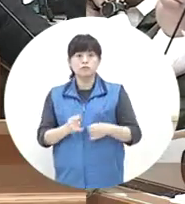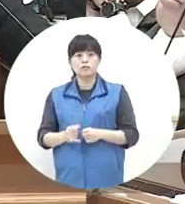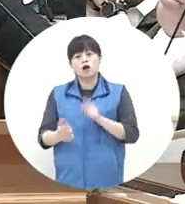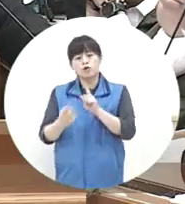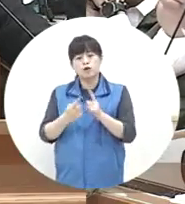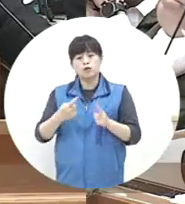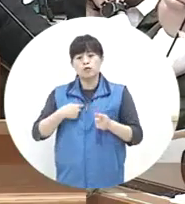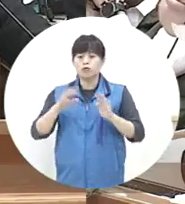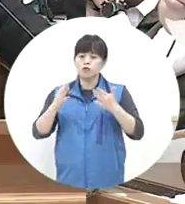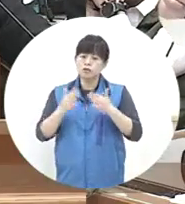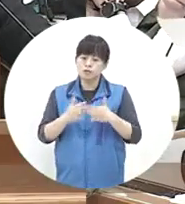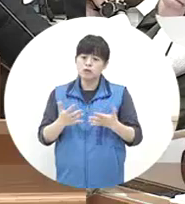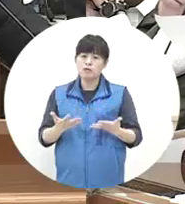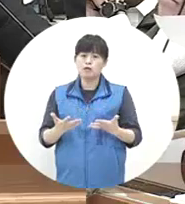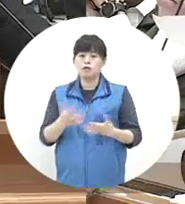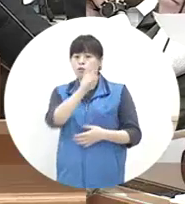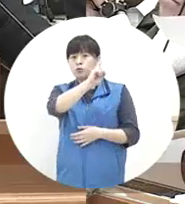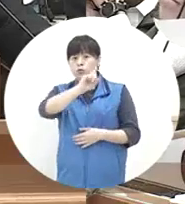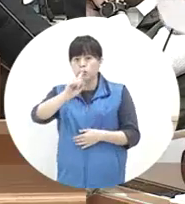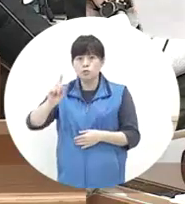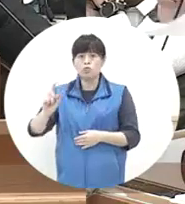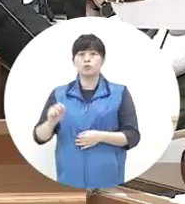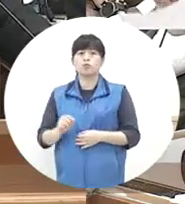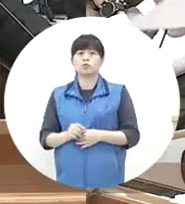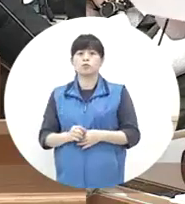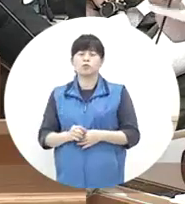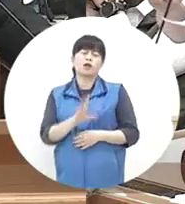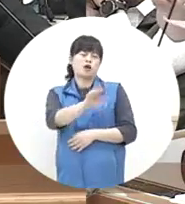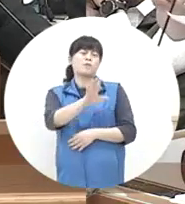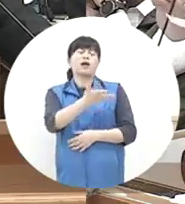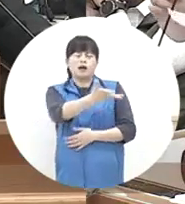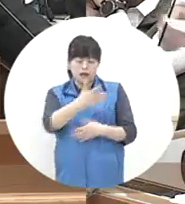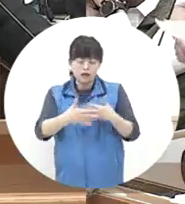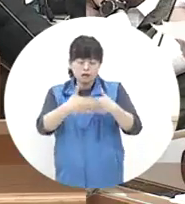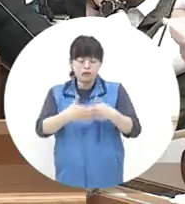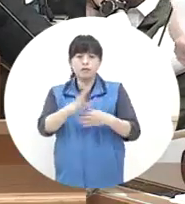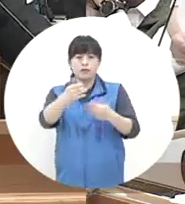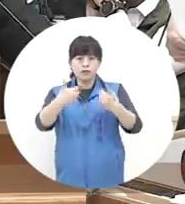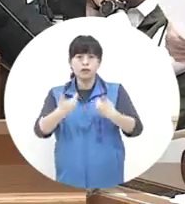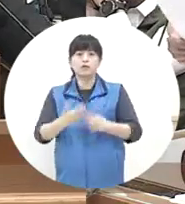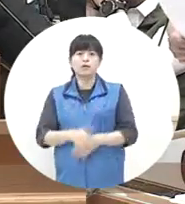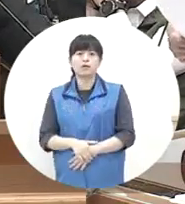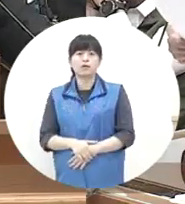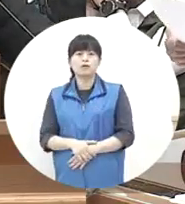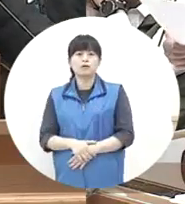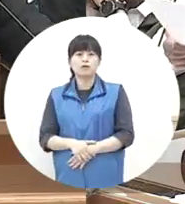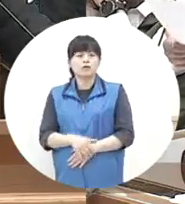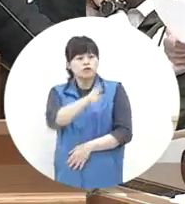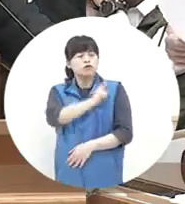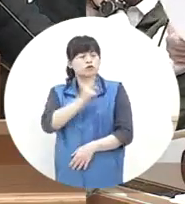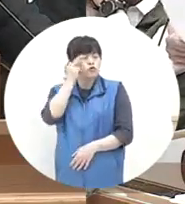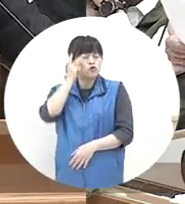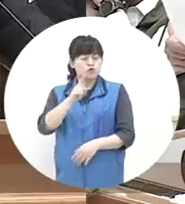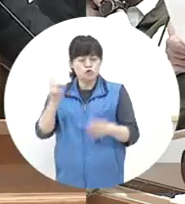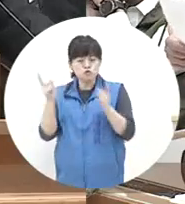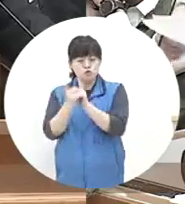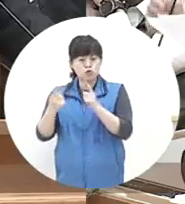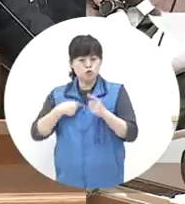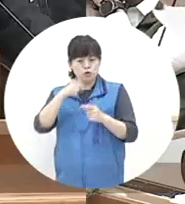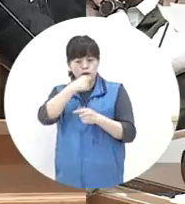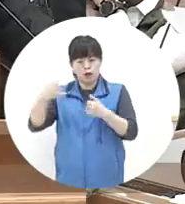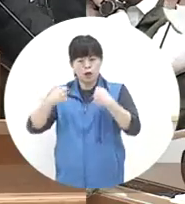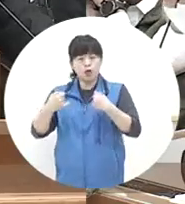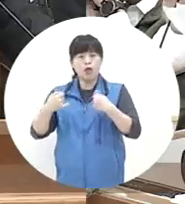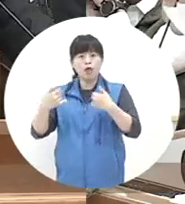家任何 有没有了中国对我们到底有没有目前你的认知有没有敌意啦？ 我的认知里面很清